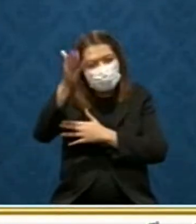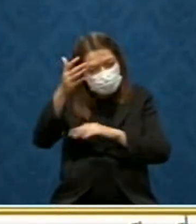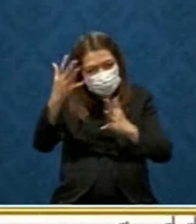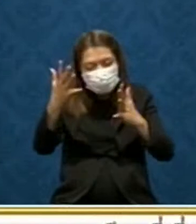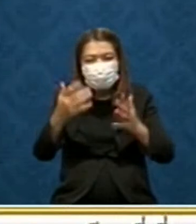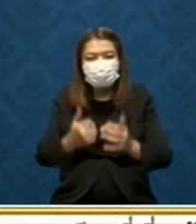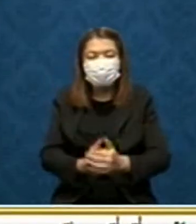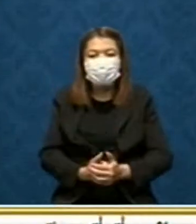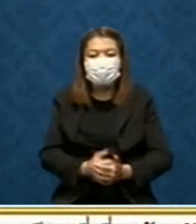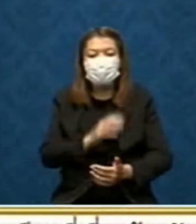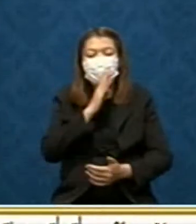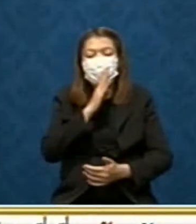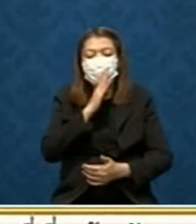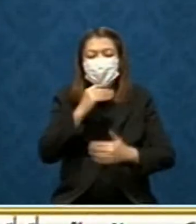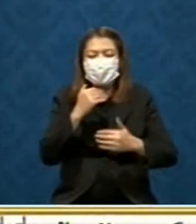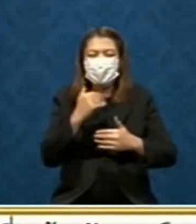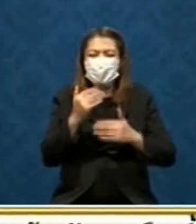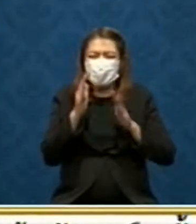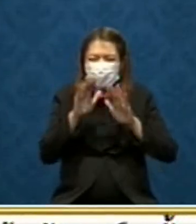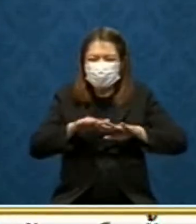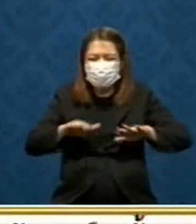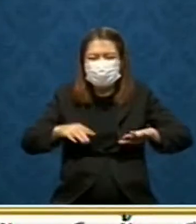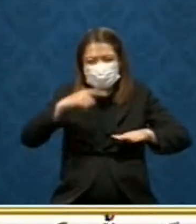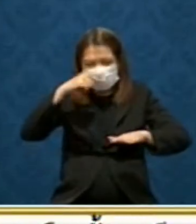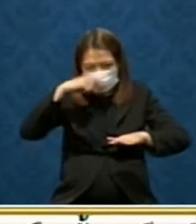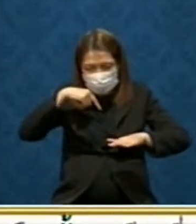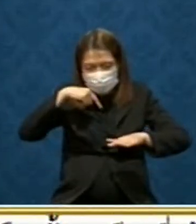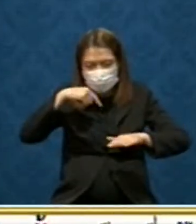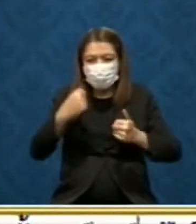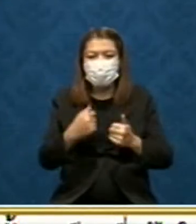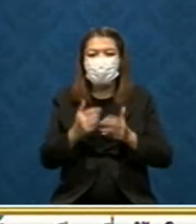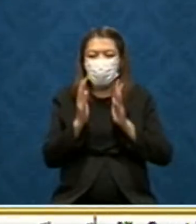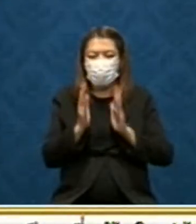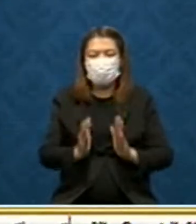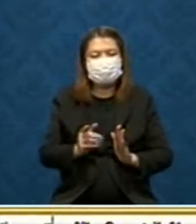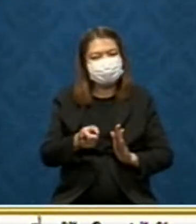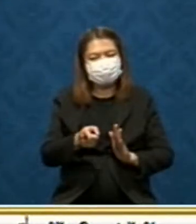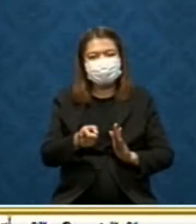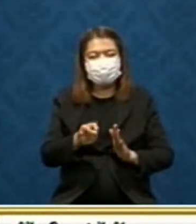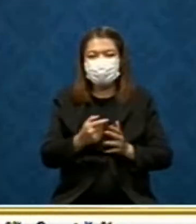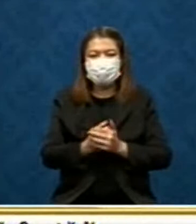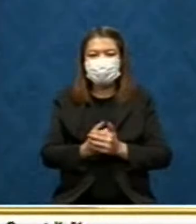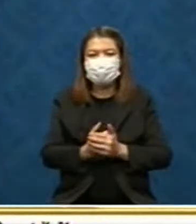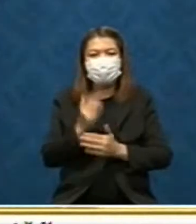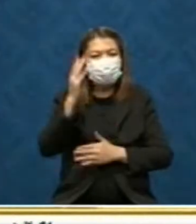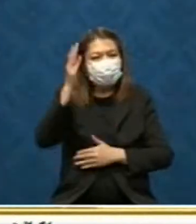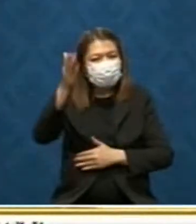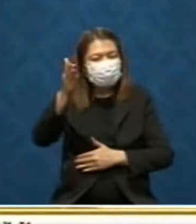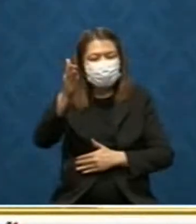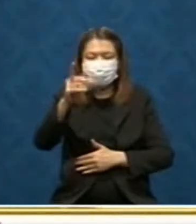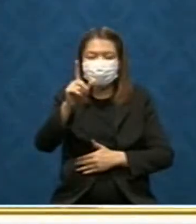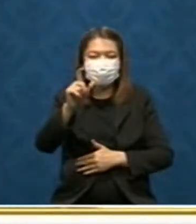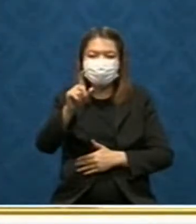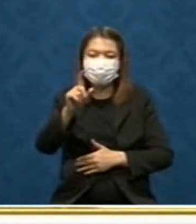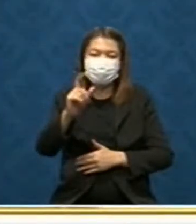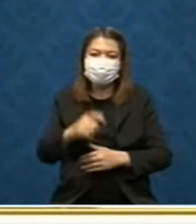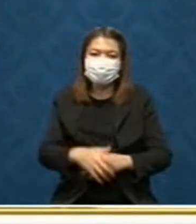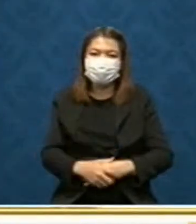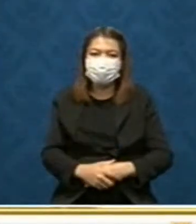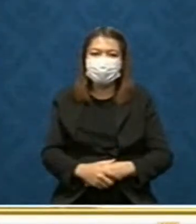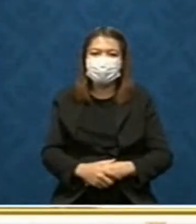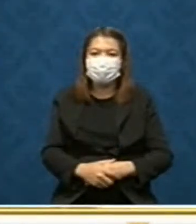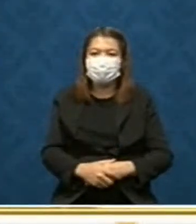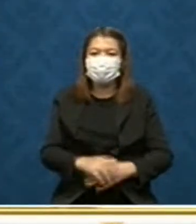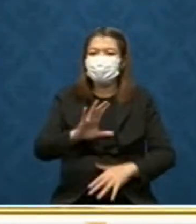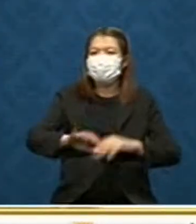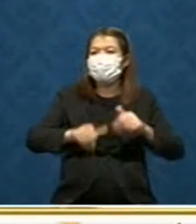อนาคต ถ้าคุภาพเดกไยอยอยางนี้สัปากรมนุยอยอยางนี้ นาคตก็มืดไม่ม